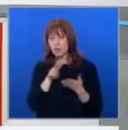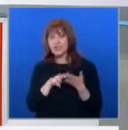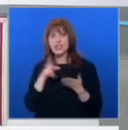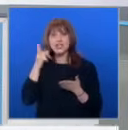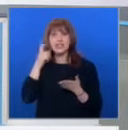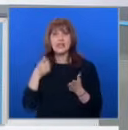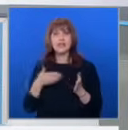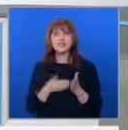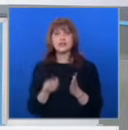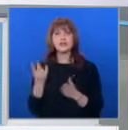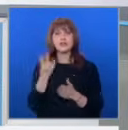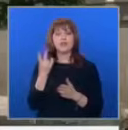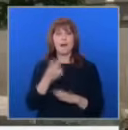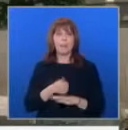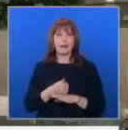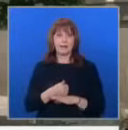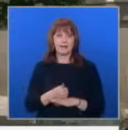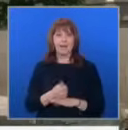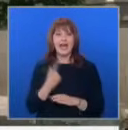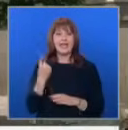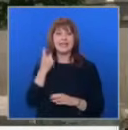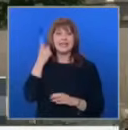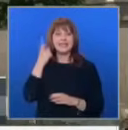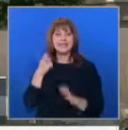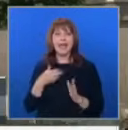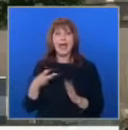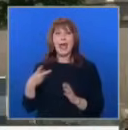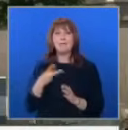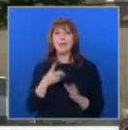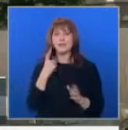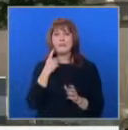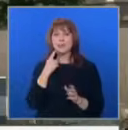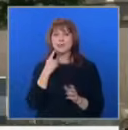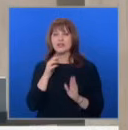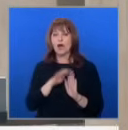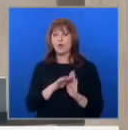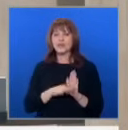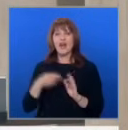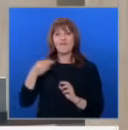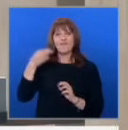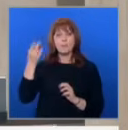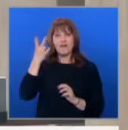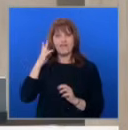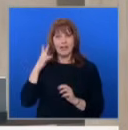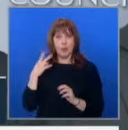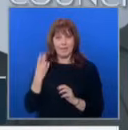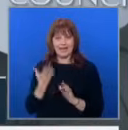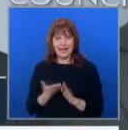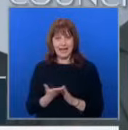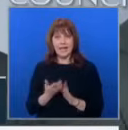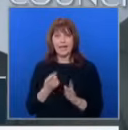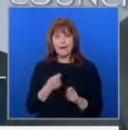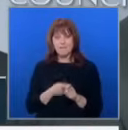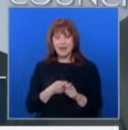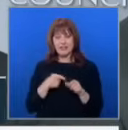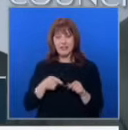сигнали срещу още 2 кметове. Единият сигнал срещу Емил Бранчевски е за учредяване на фирма в Великобритания. Създаването на